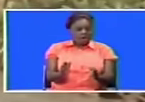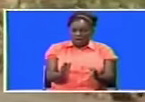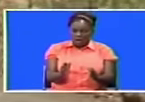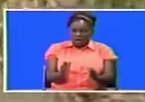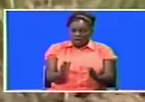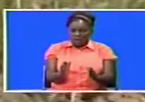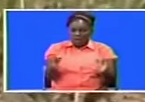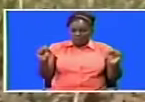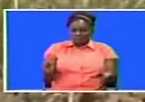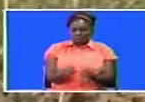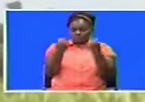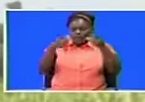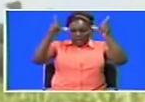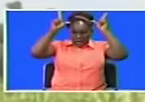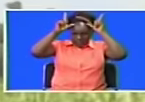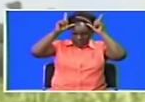Bar